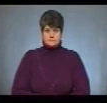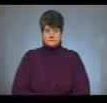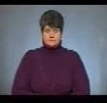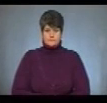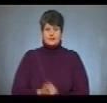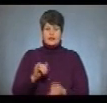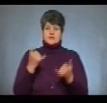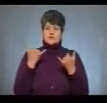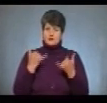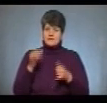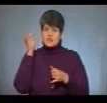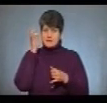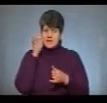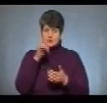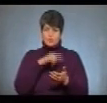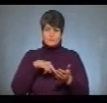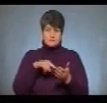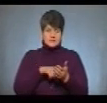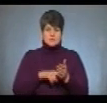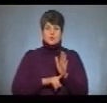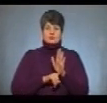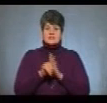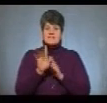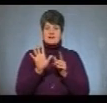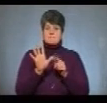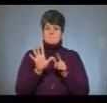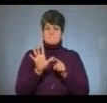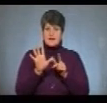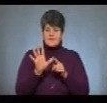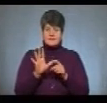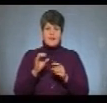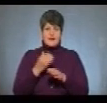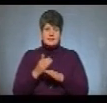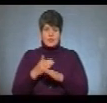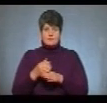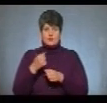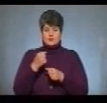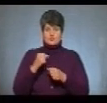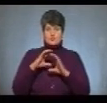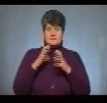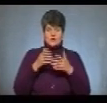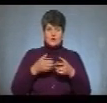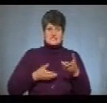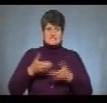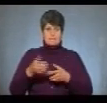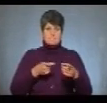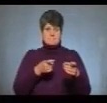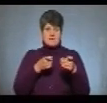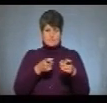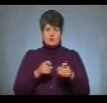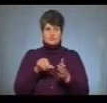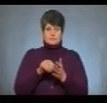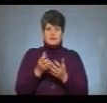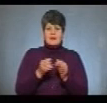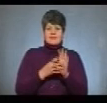І сьогодні у німецькому місті Рупольдинг розпочався 5-й етап Кубку світу з біатлону. Участь у ньому беруть 9 українських